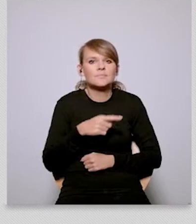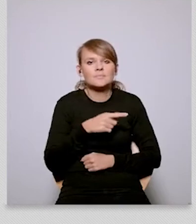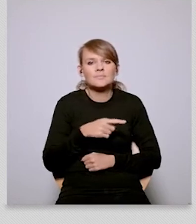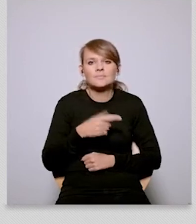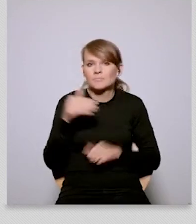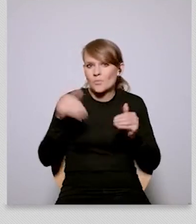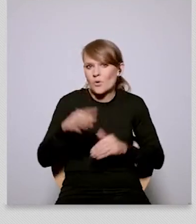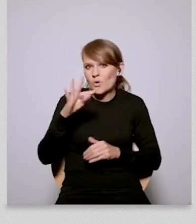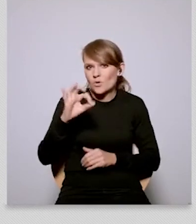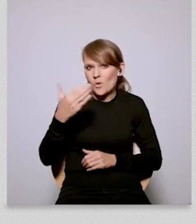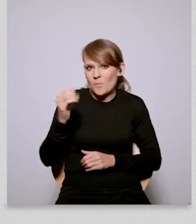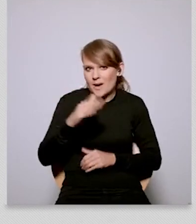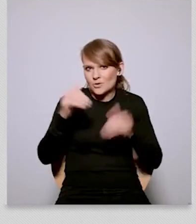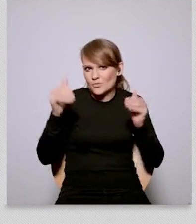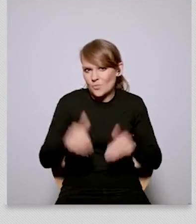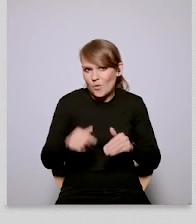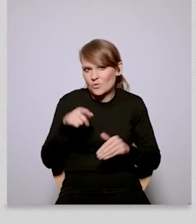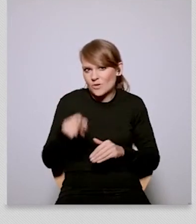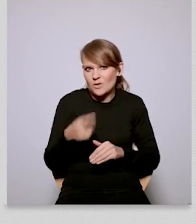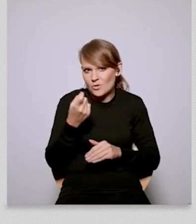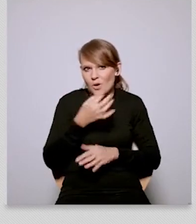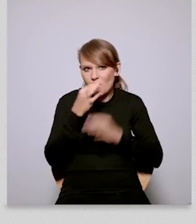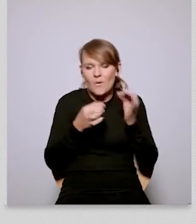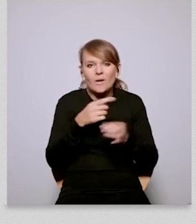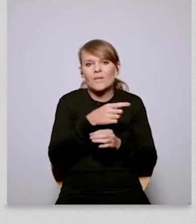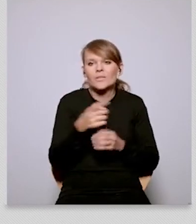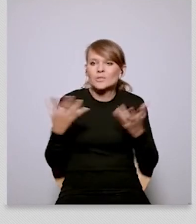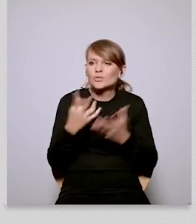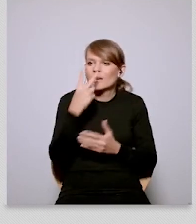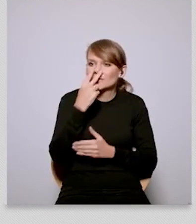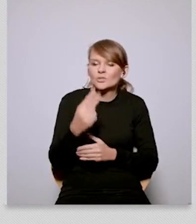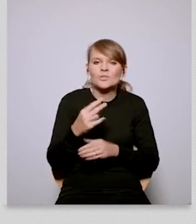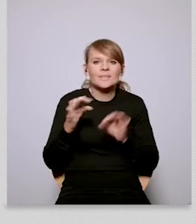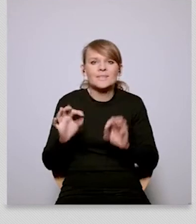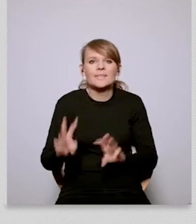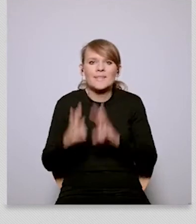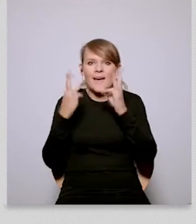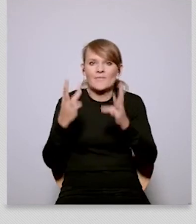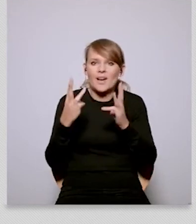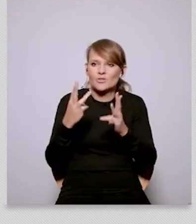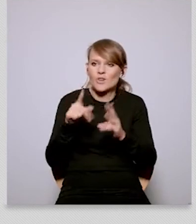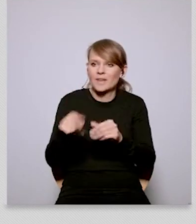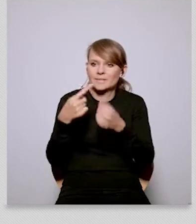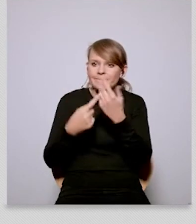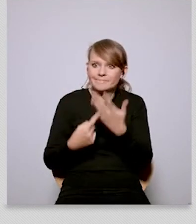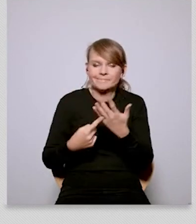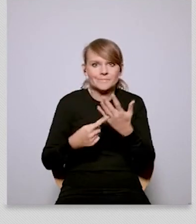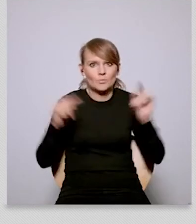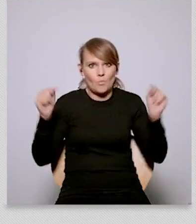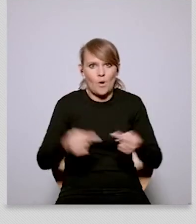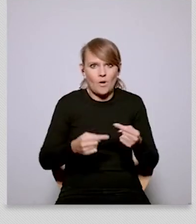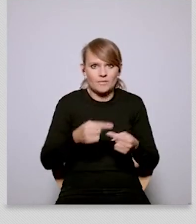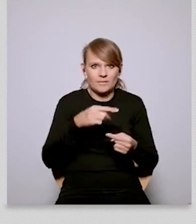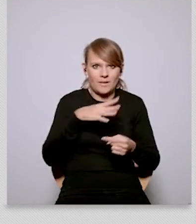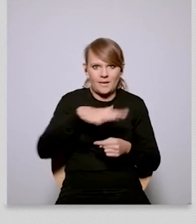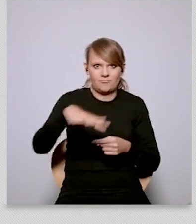Tomasz mógłby w paru słowach o tym powiedzieć te najważniejsze dzisiaj punkty sporne na poziomie unijnym które